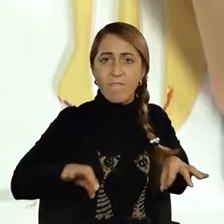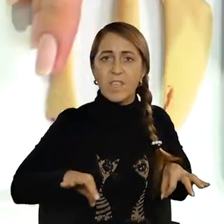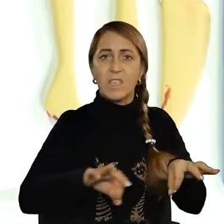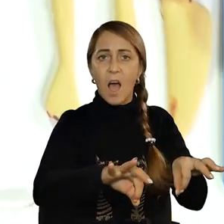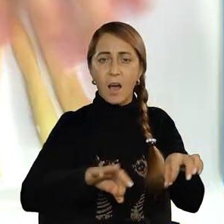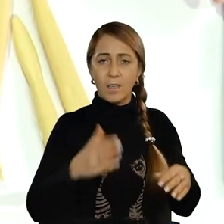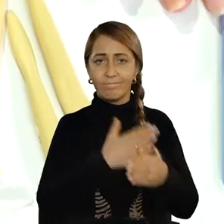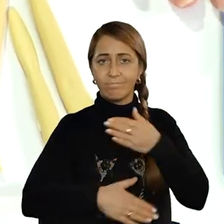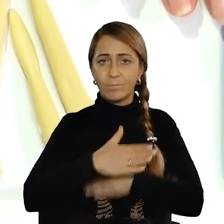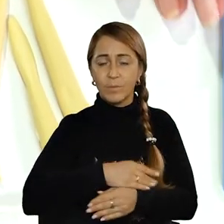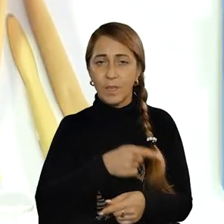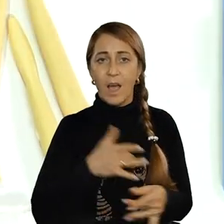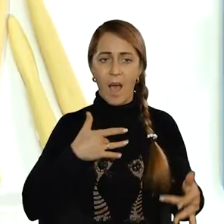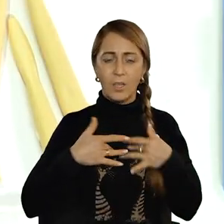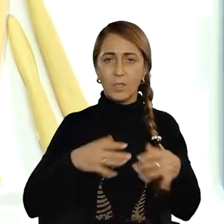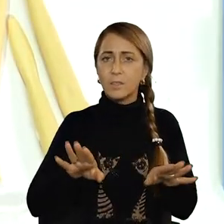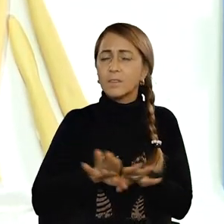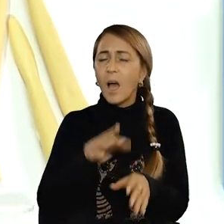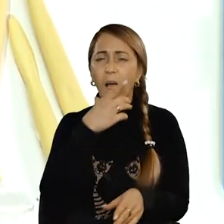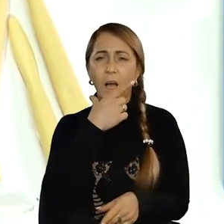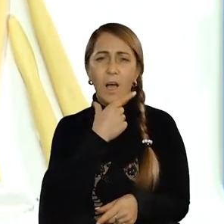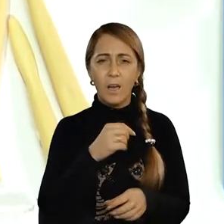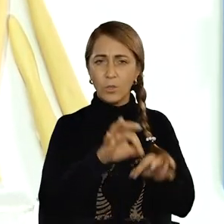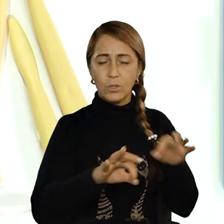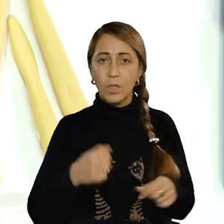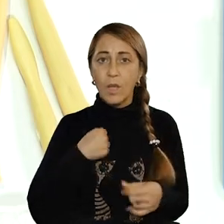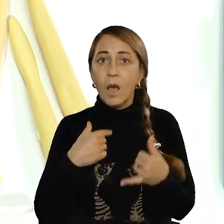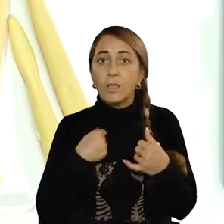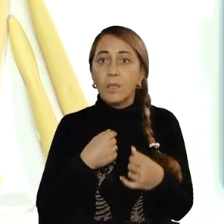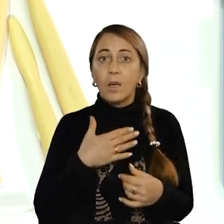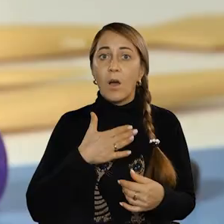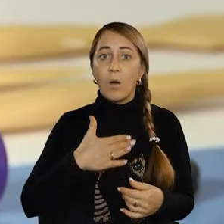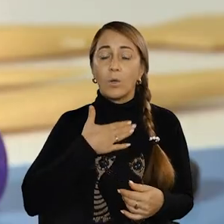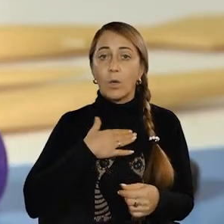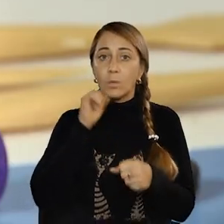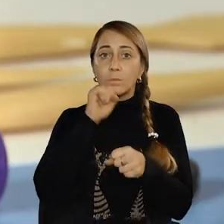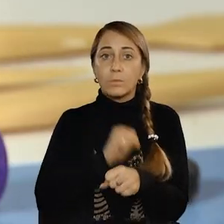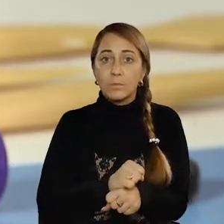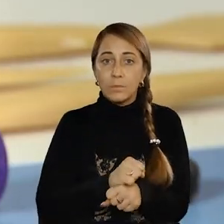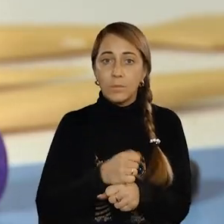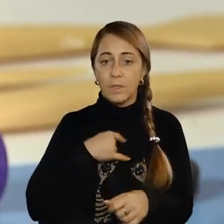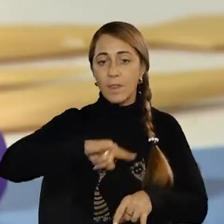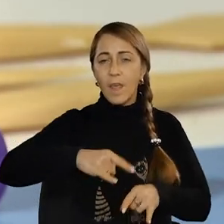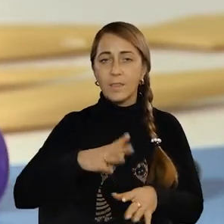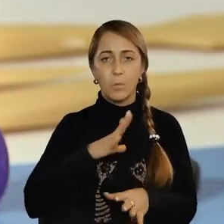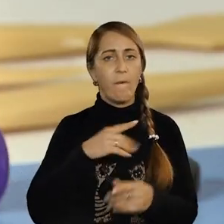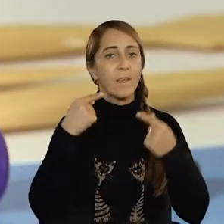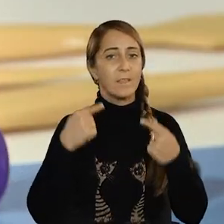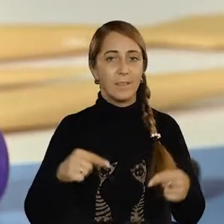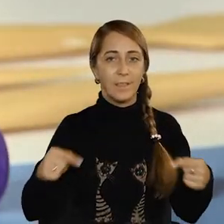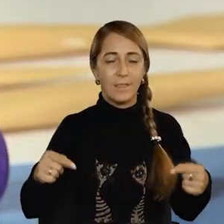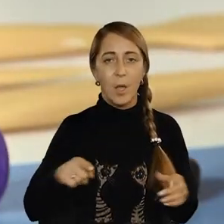колісних кріслах артисти рухалися так красиво, що в мене аж подих перехопило. Танці бувають